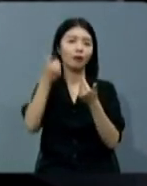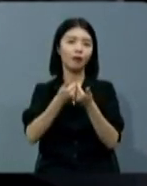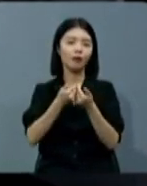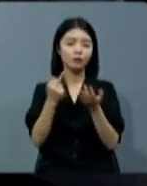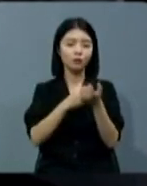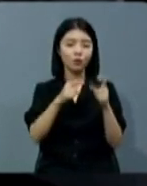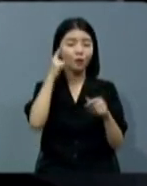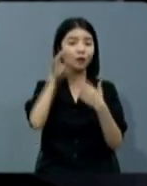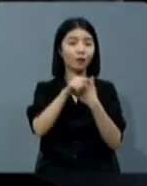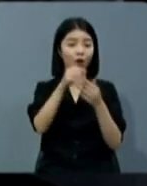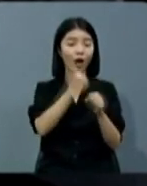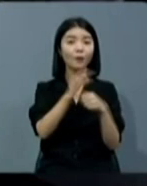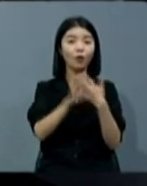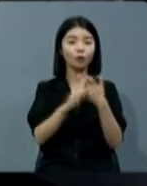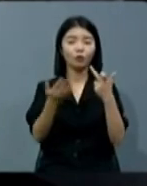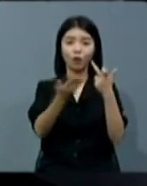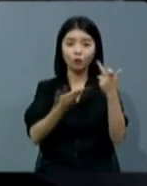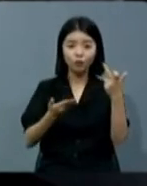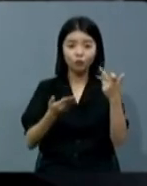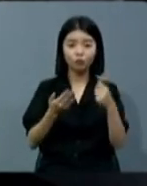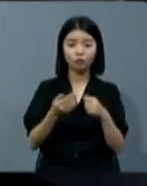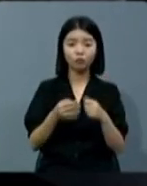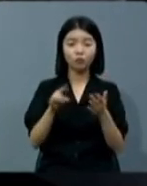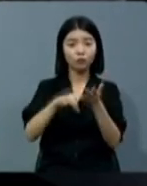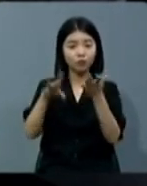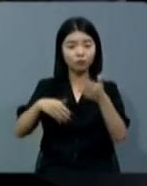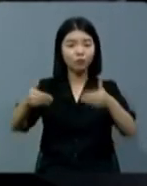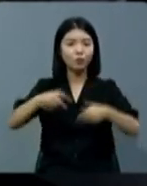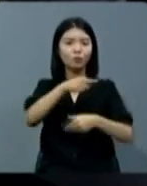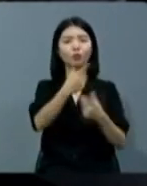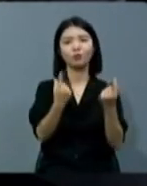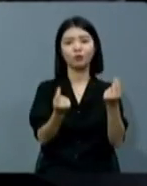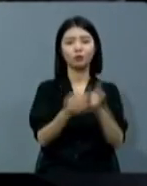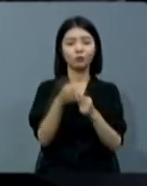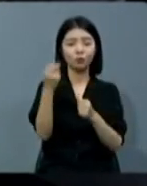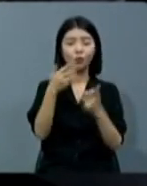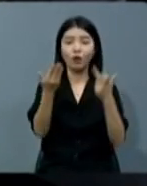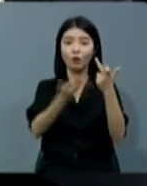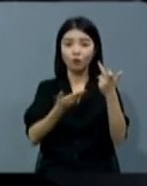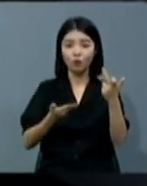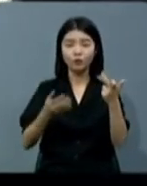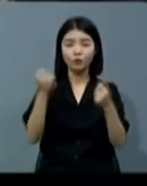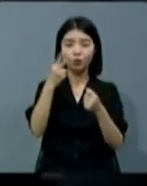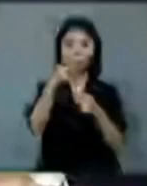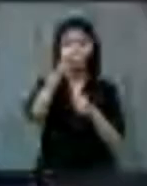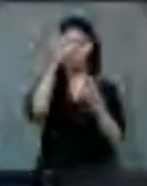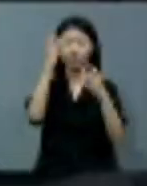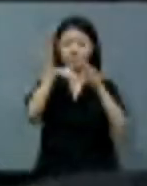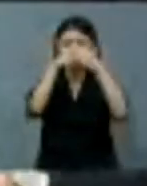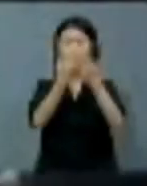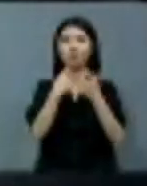제주도가 그렇게 하면 강원도는 입도세 내라고 네. 안 하겠습니까? 그리고 강원도에서 또 전부